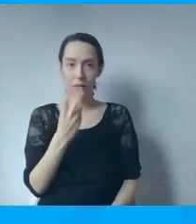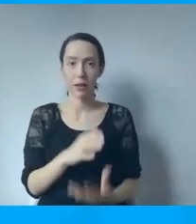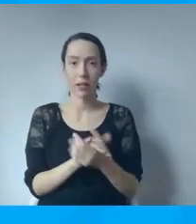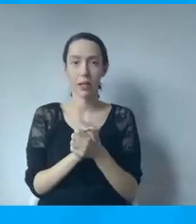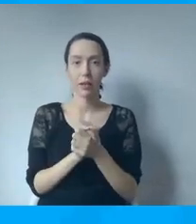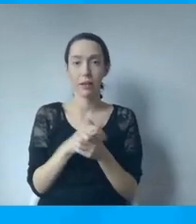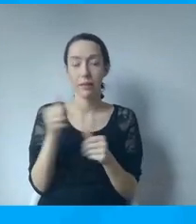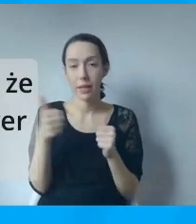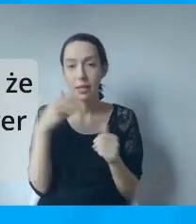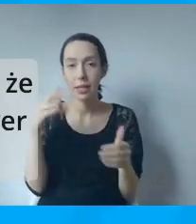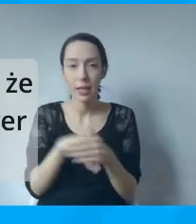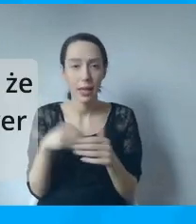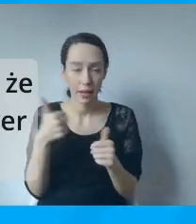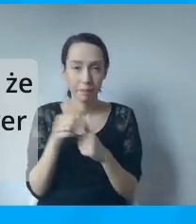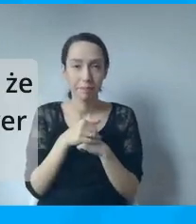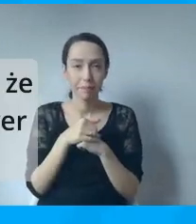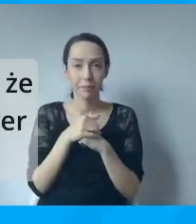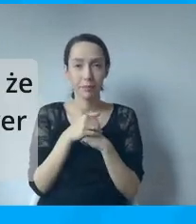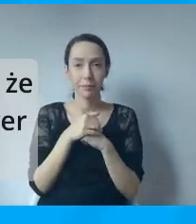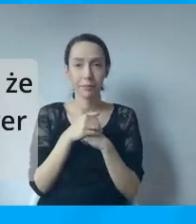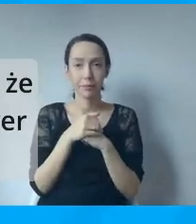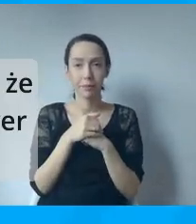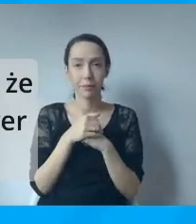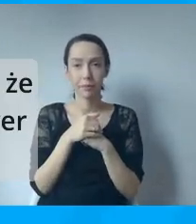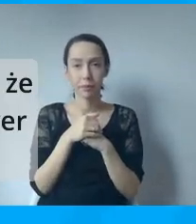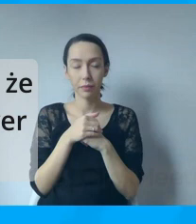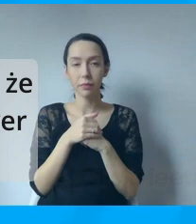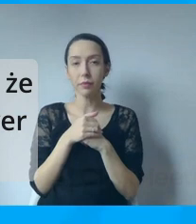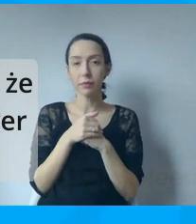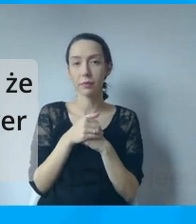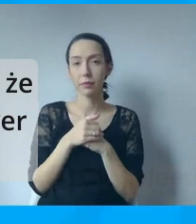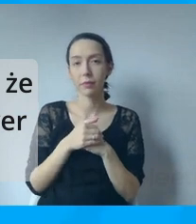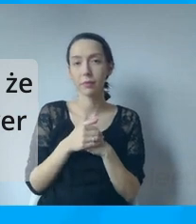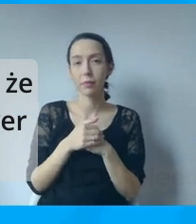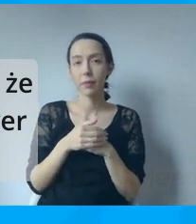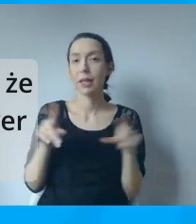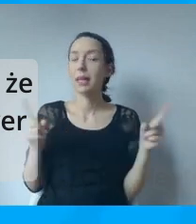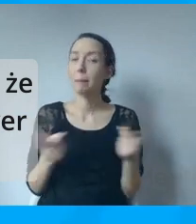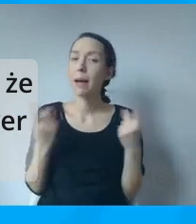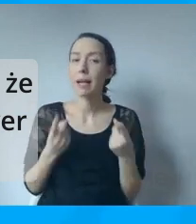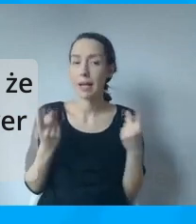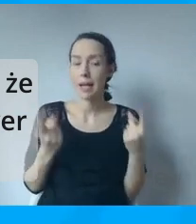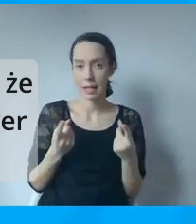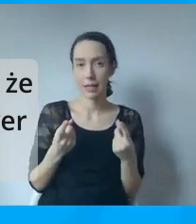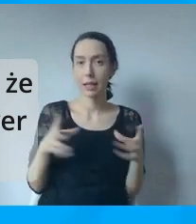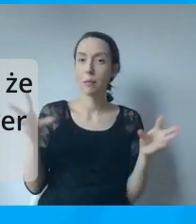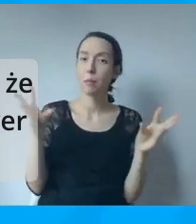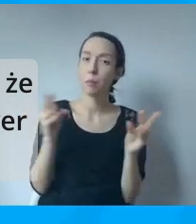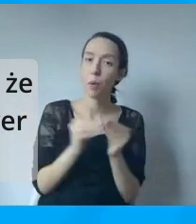zainteresowania w jednym. Znaczy tak, jeżeli chodzi o marketing, to powiedziałabym, że takim połączeniem